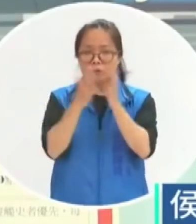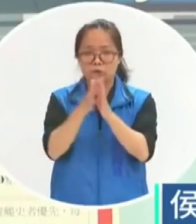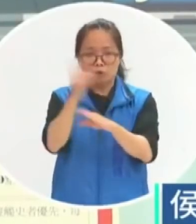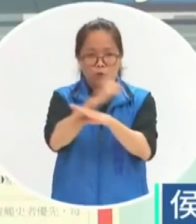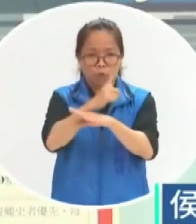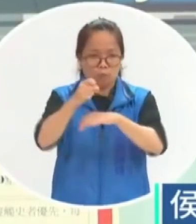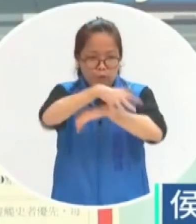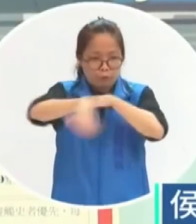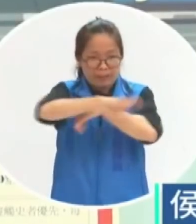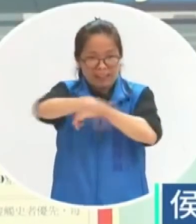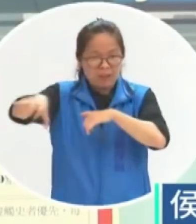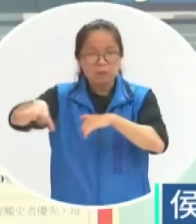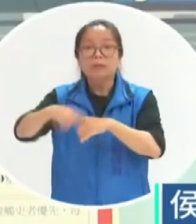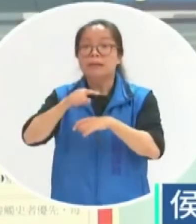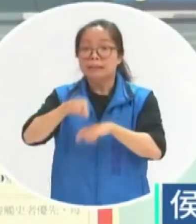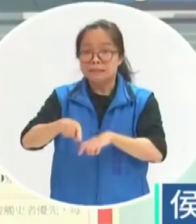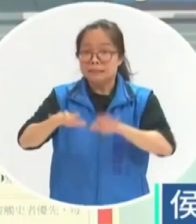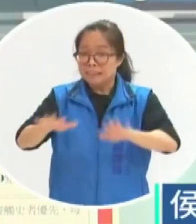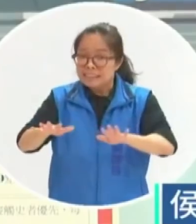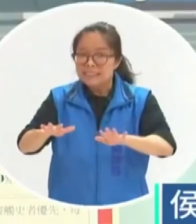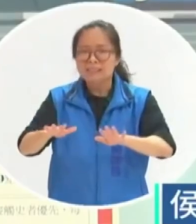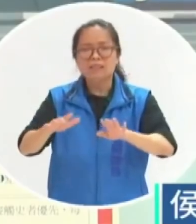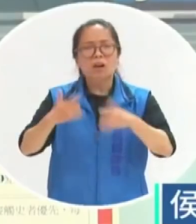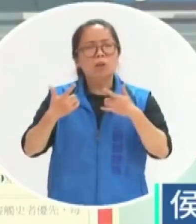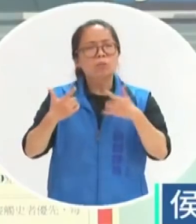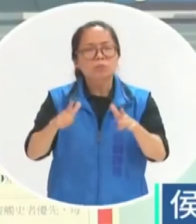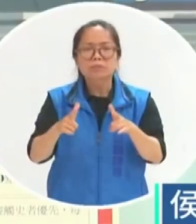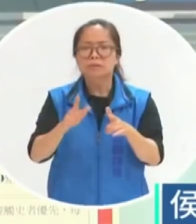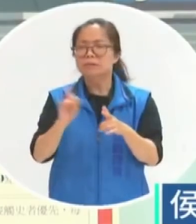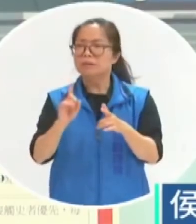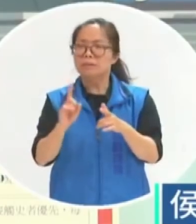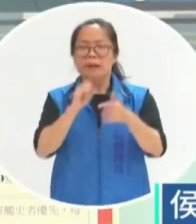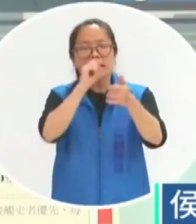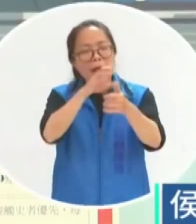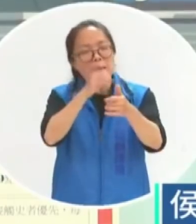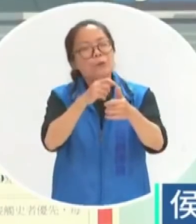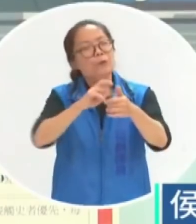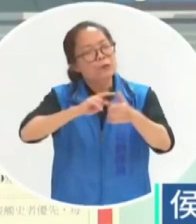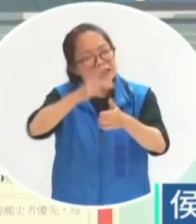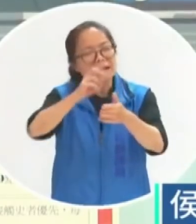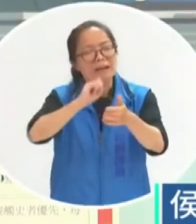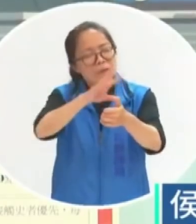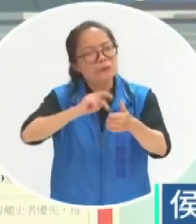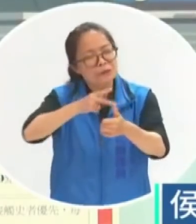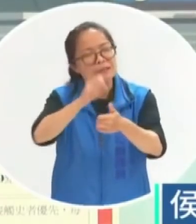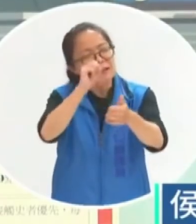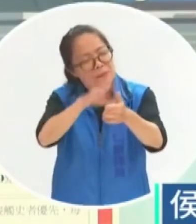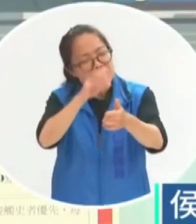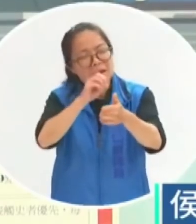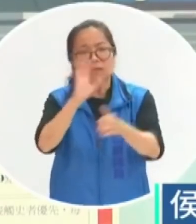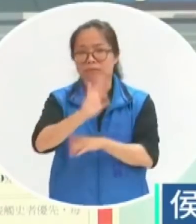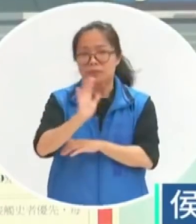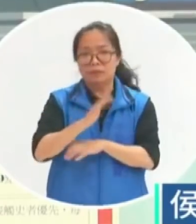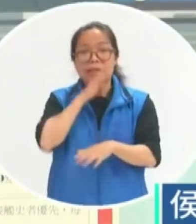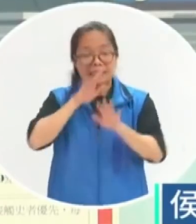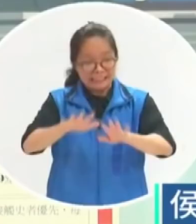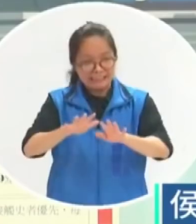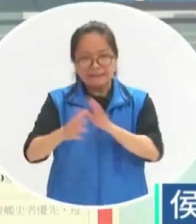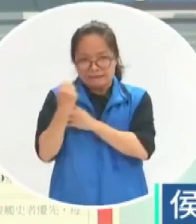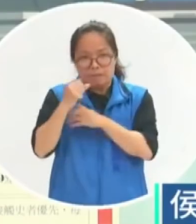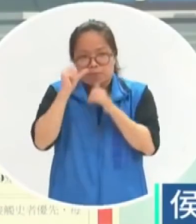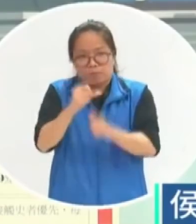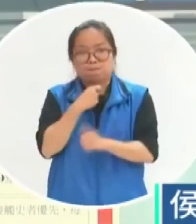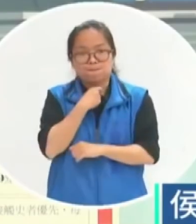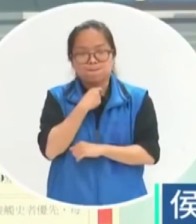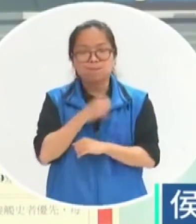相关单位，现在已经不是劝导期，现在就是强烈的执